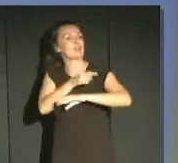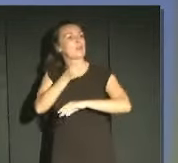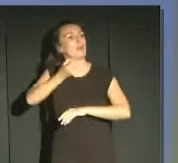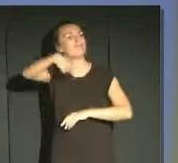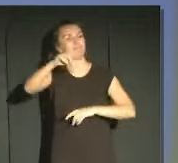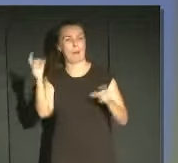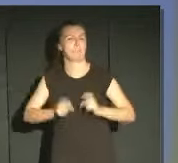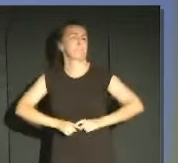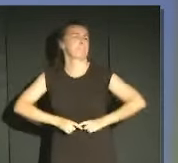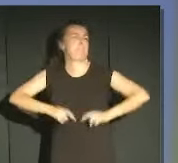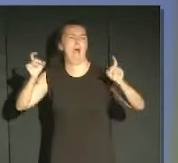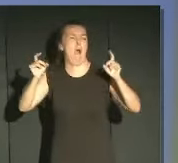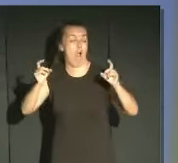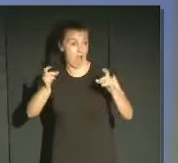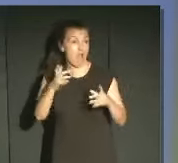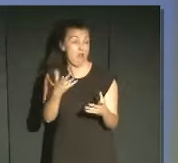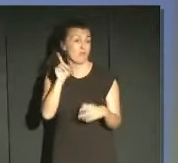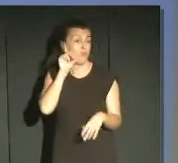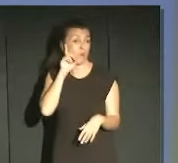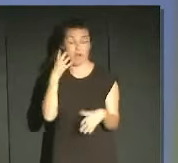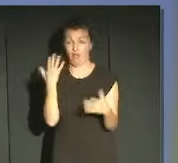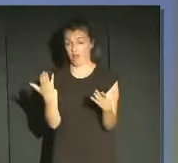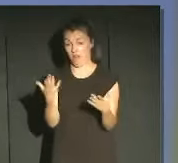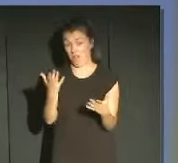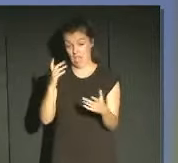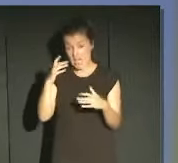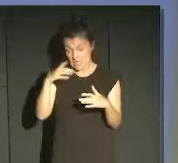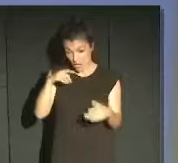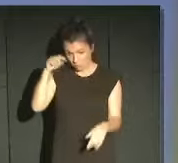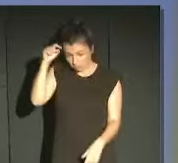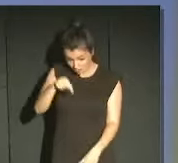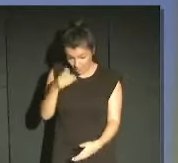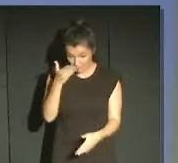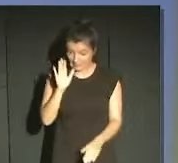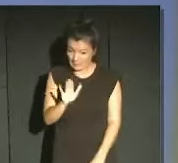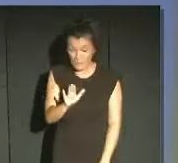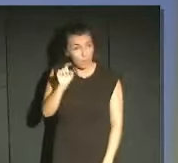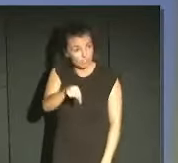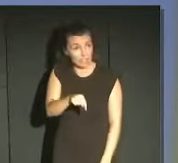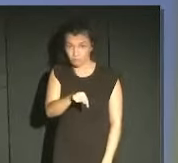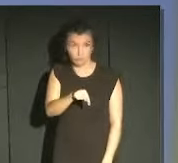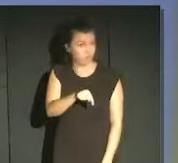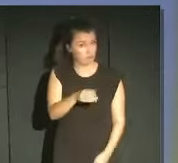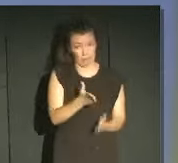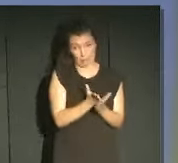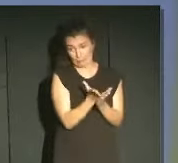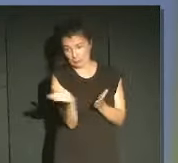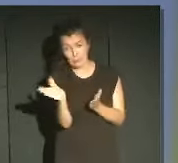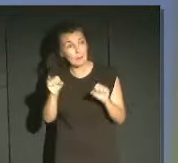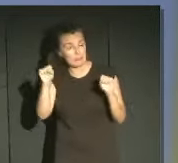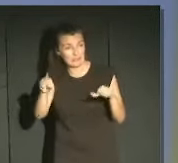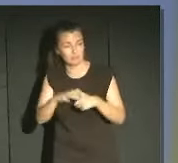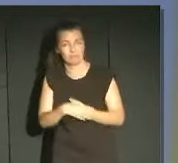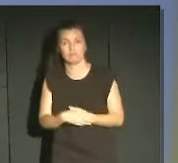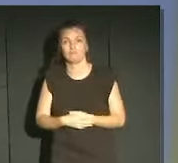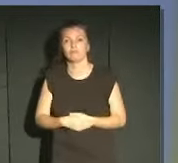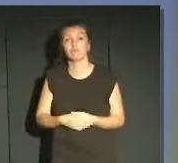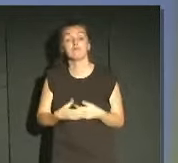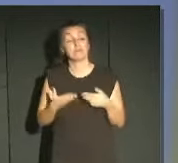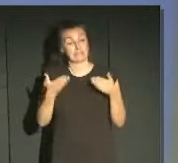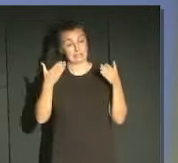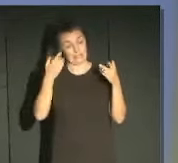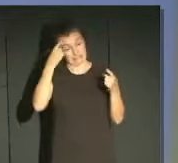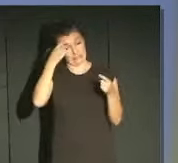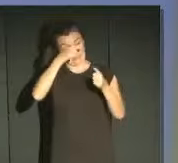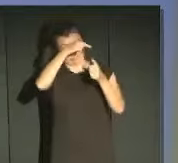factures d'électricité parce que là aussi il n'y a aucune fatalité et on pourrait faire tout à fait autrement mais nous ne sommes pas seulement là pour cela